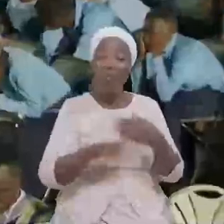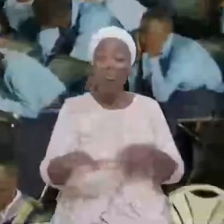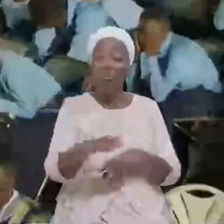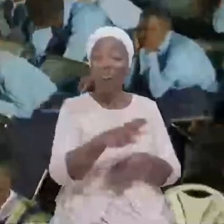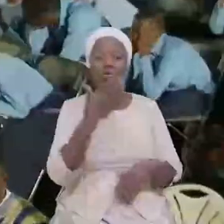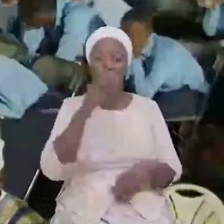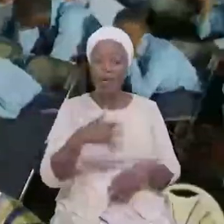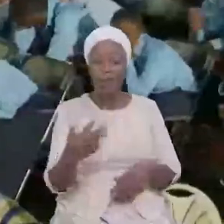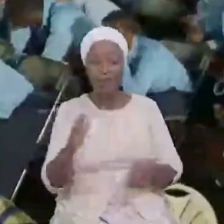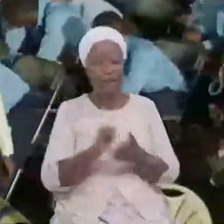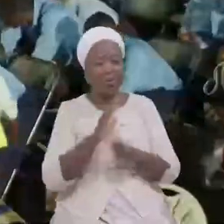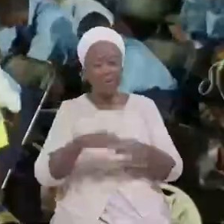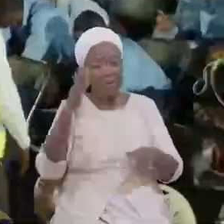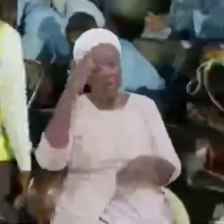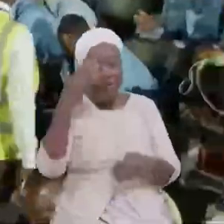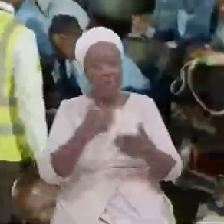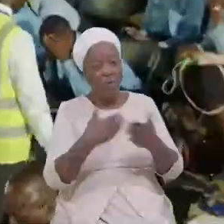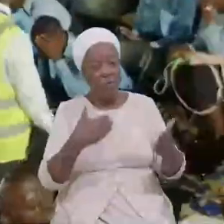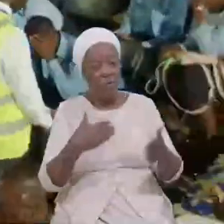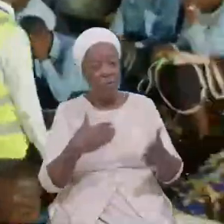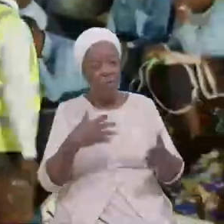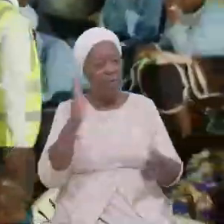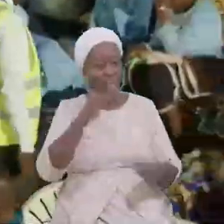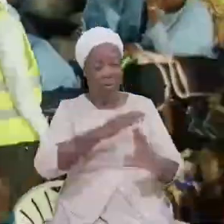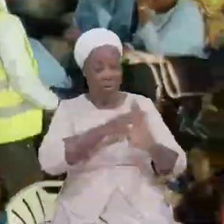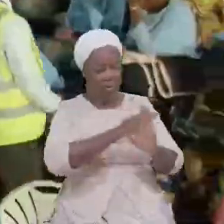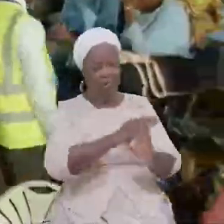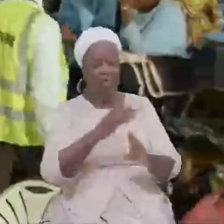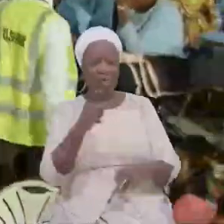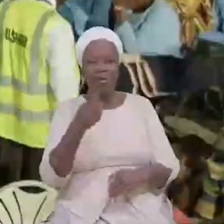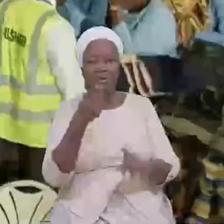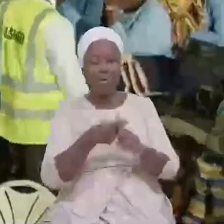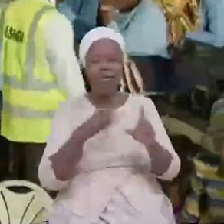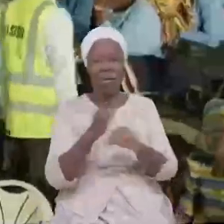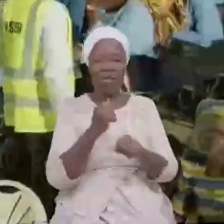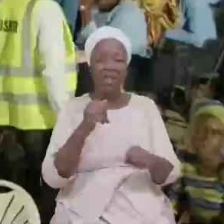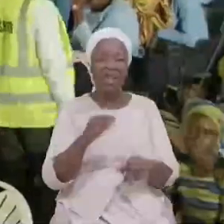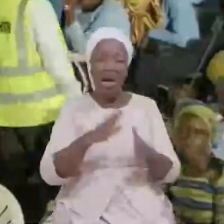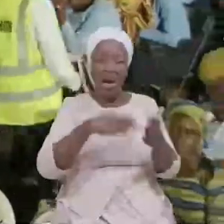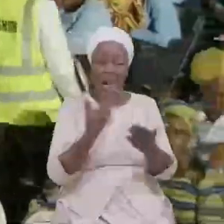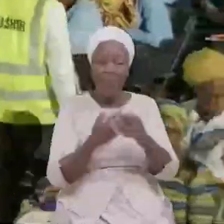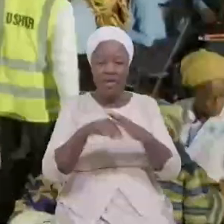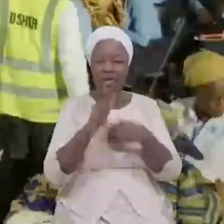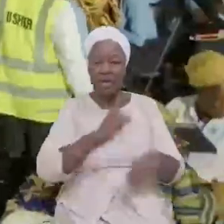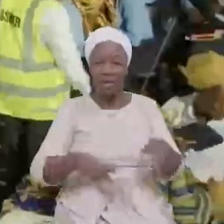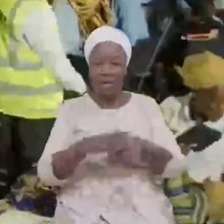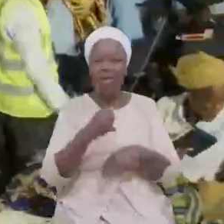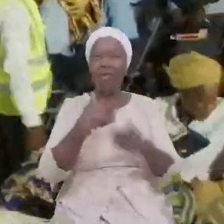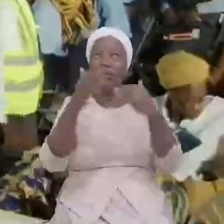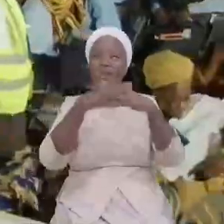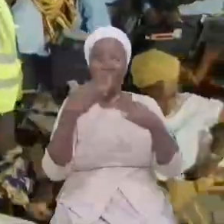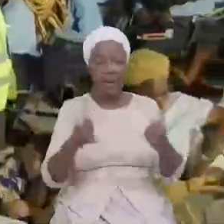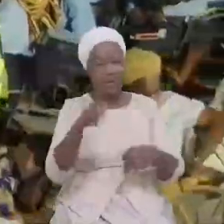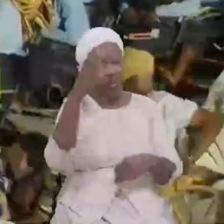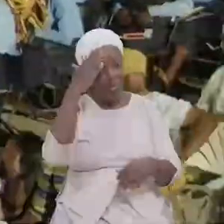Toutes ces mauvaises choses que tu ne connaissais pas avant t'empêcheront d'entrer dans le royaume des cieux. Maintenant, tu sais, tu dois